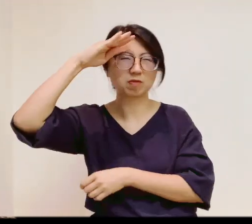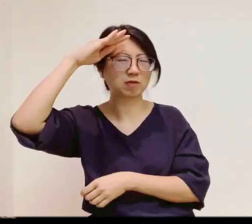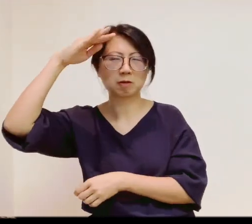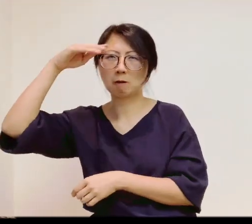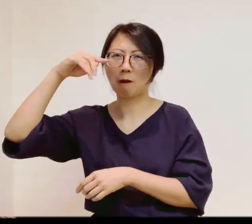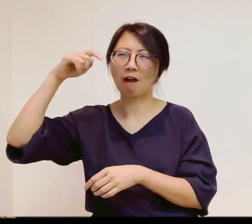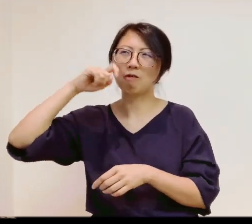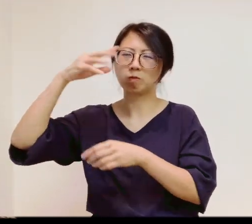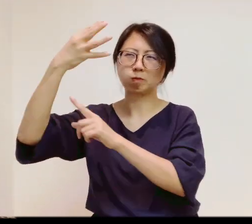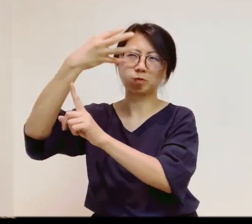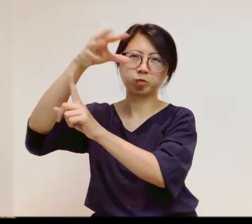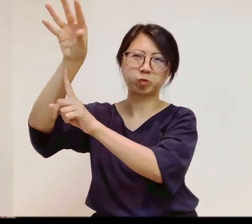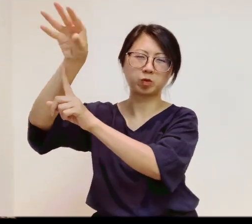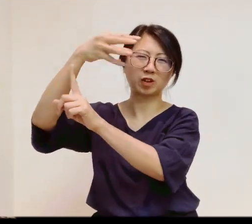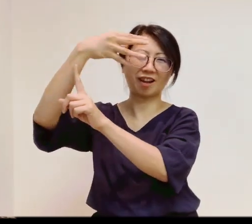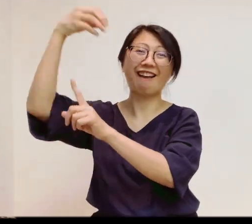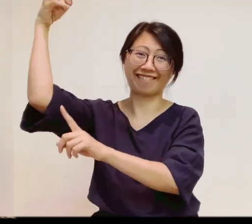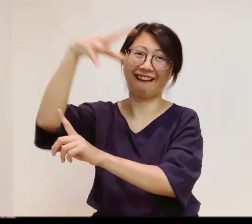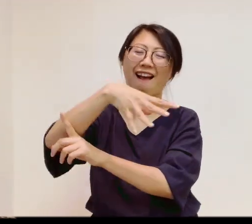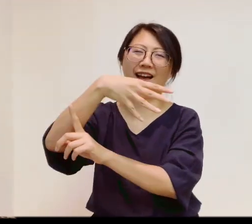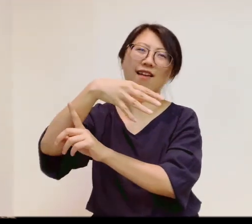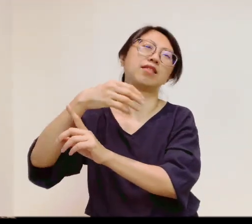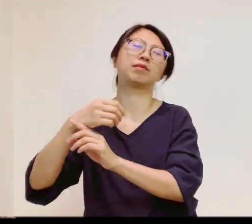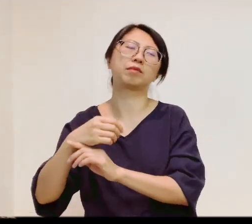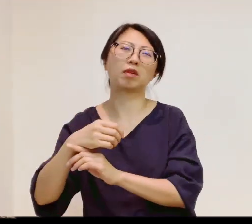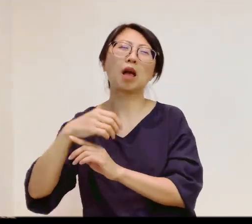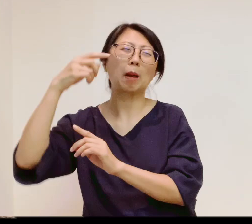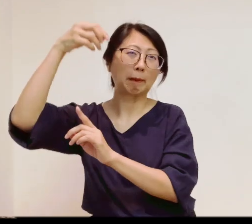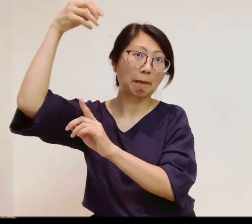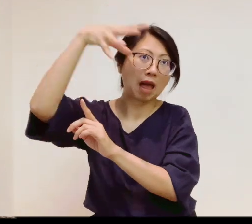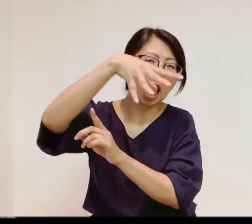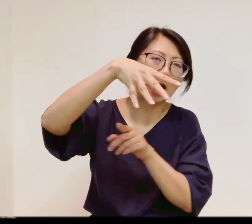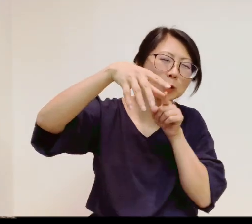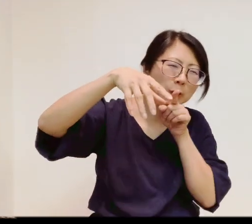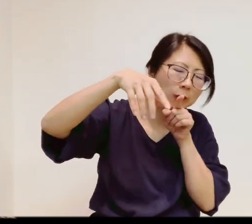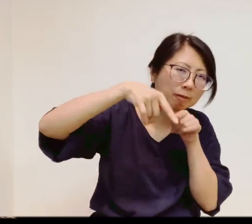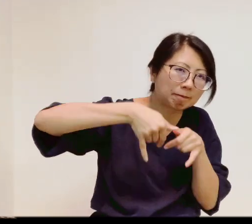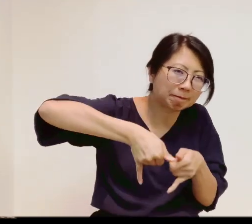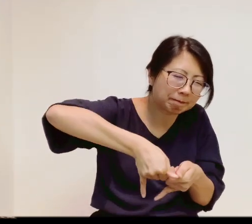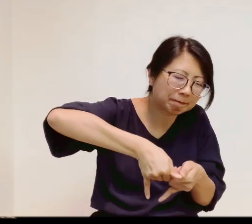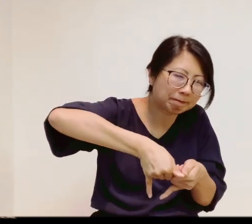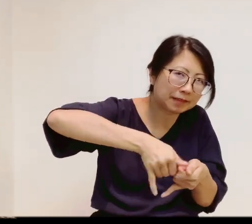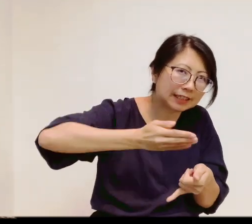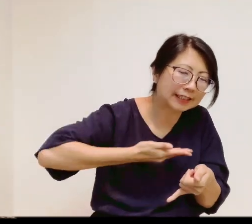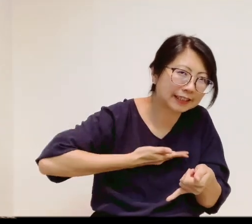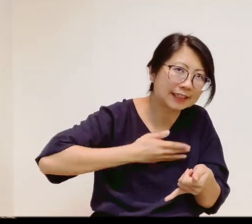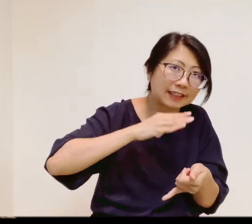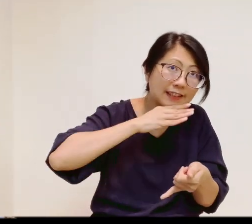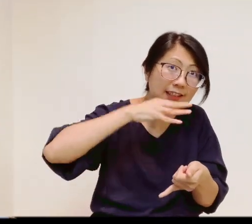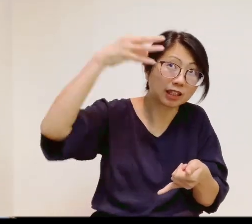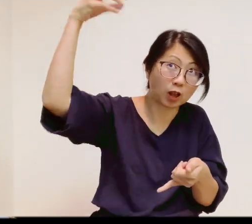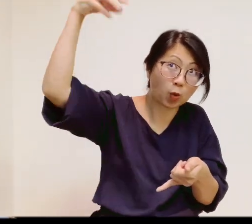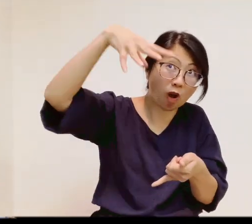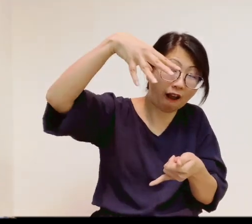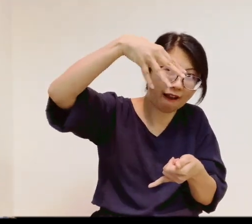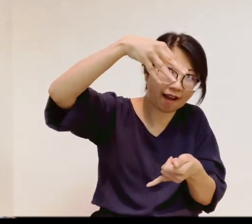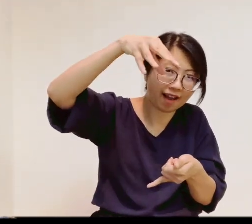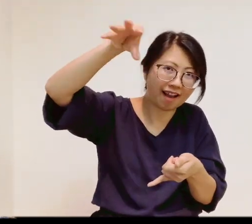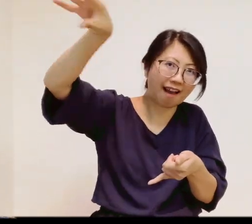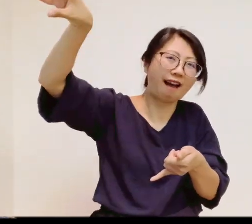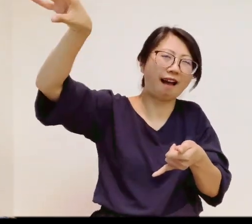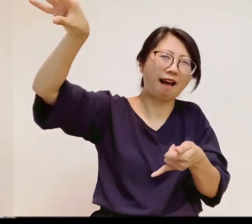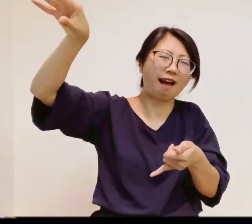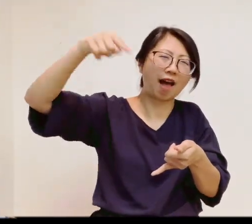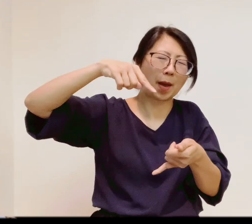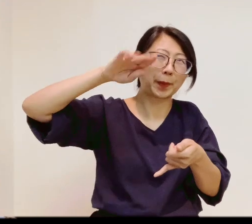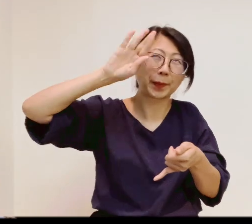嘅，佢哋只能夠將啲燈照到喺佢哋呢個位置嗰陣時候咧，你趴喺地下度。當呢個光一離開咗佢咧，佢就喺嗰支燈